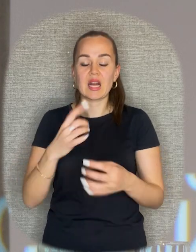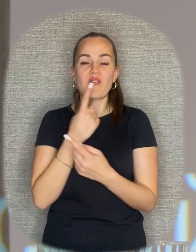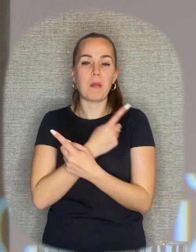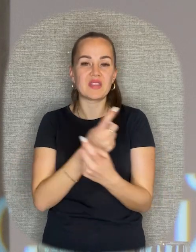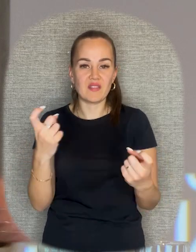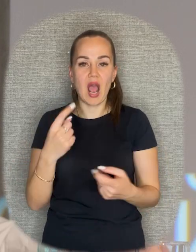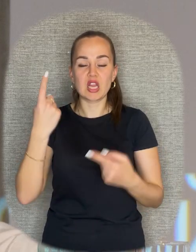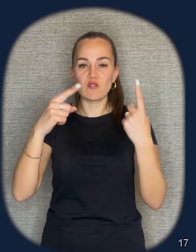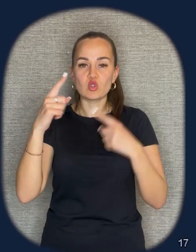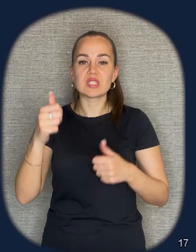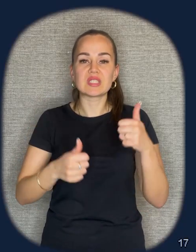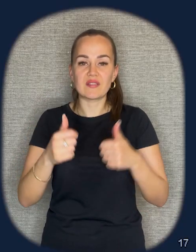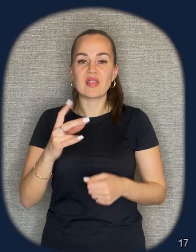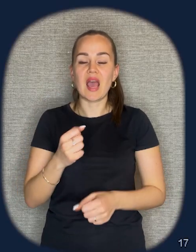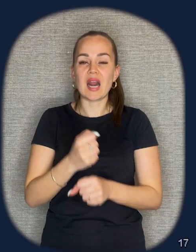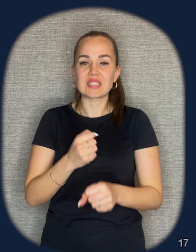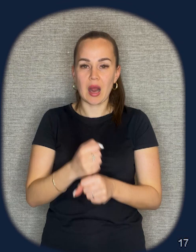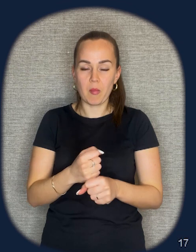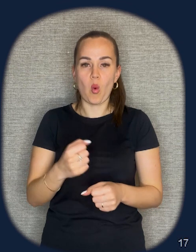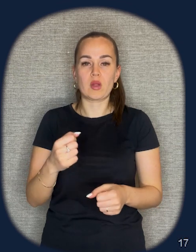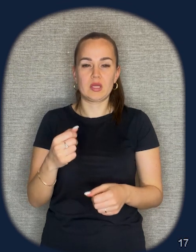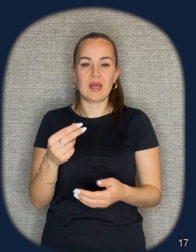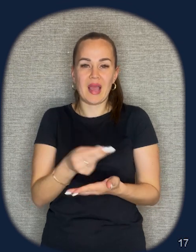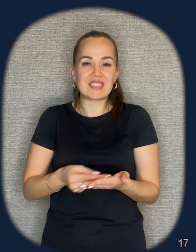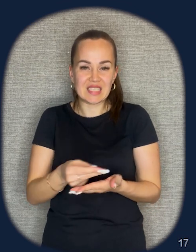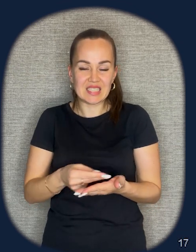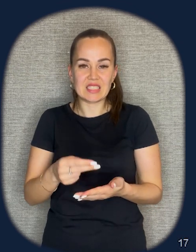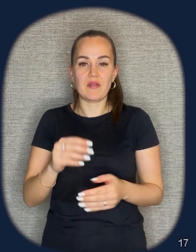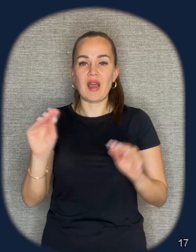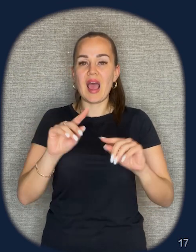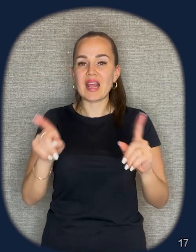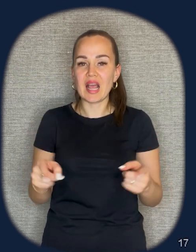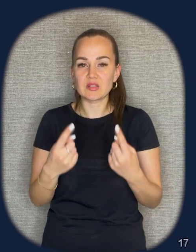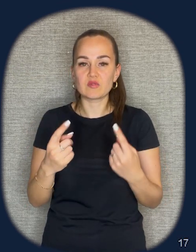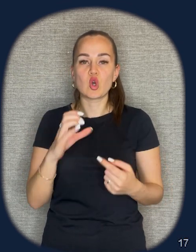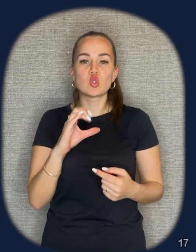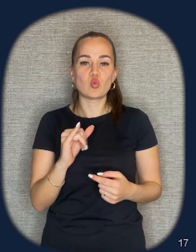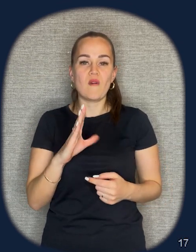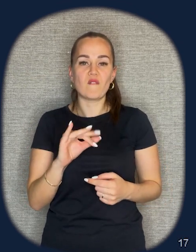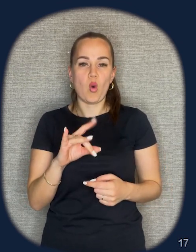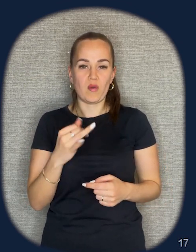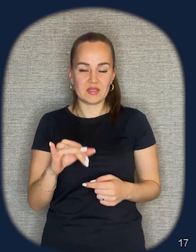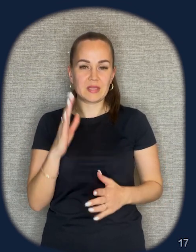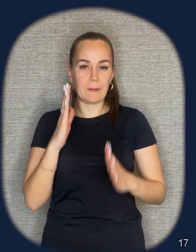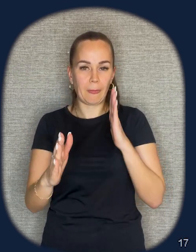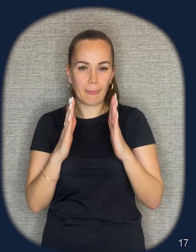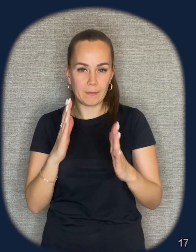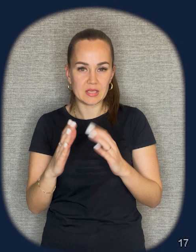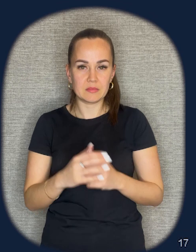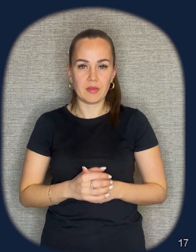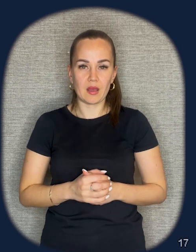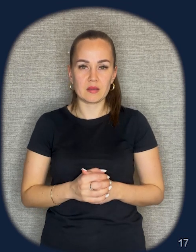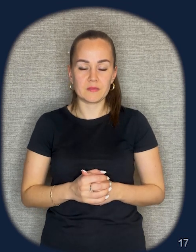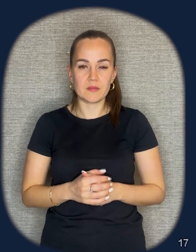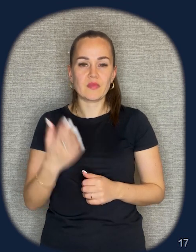городской застройки в сорок третьем году Союз Архитекторов последовательно объявляет творческие соревнования на разработку эскизных